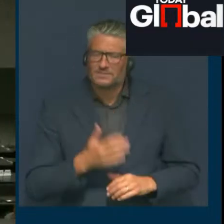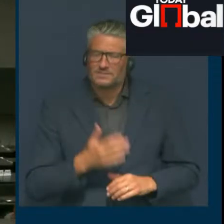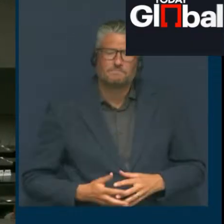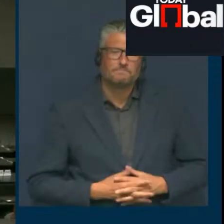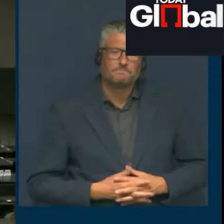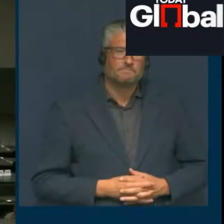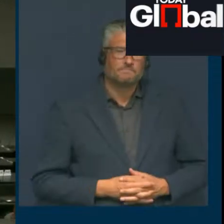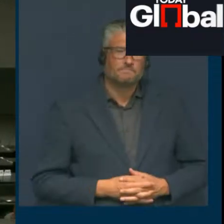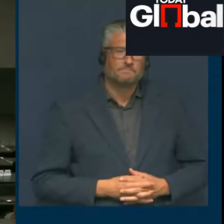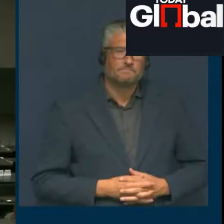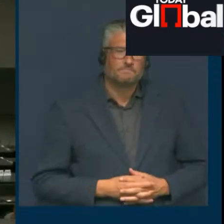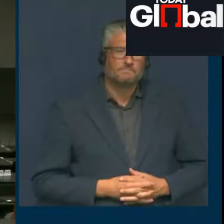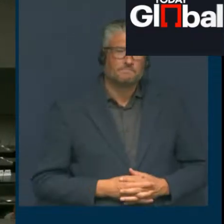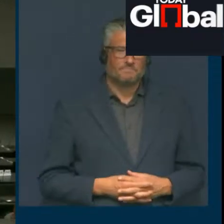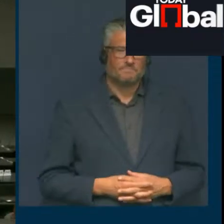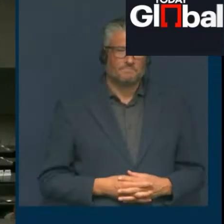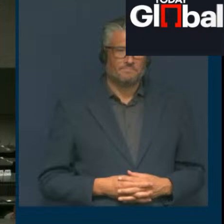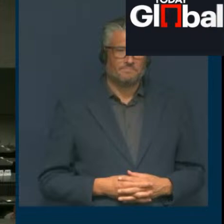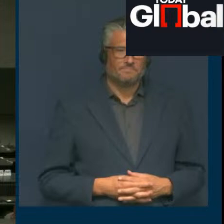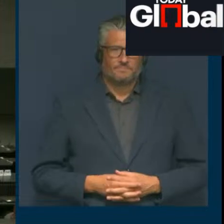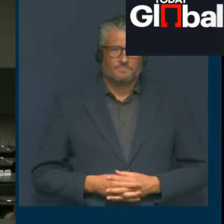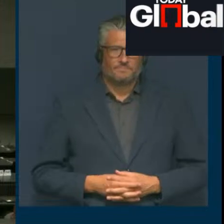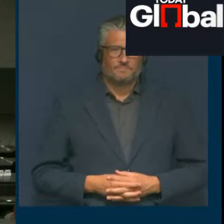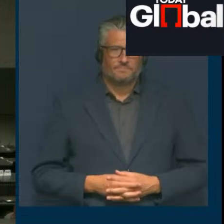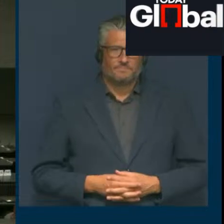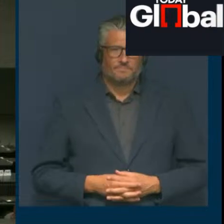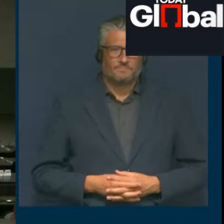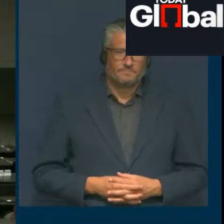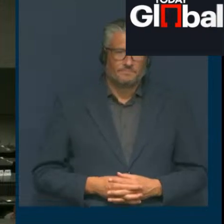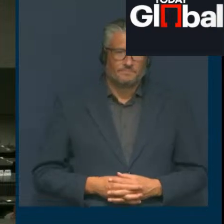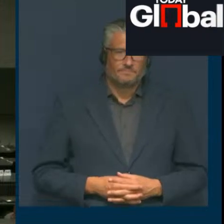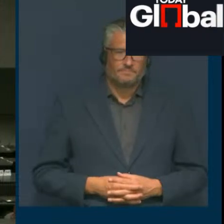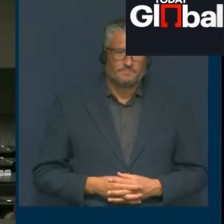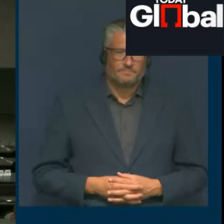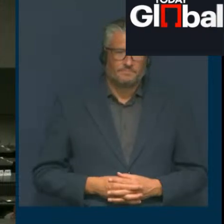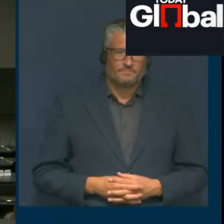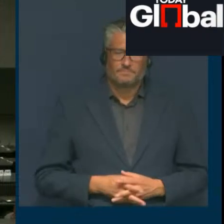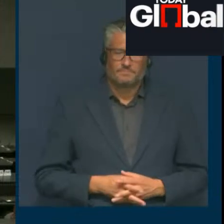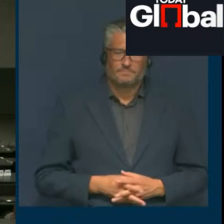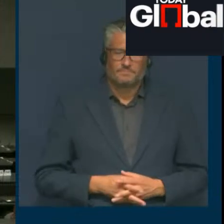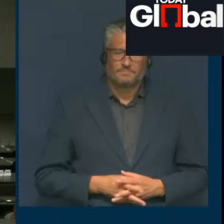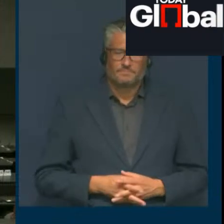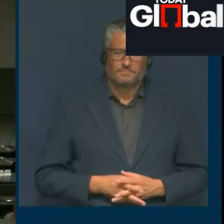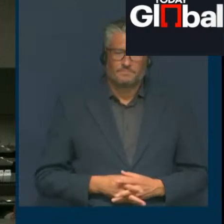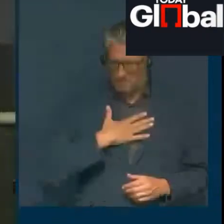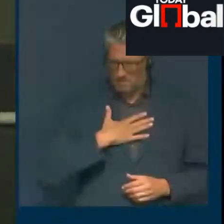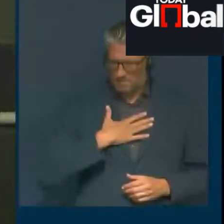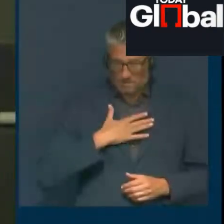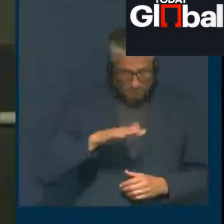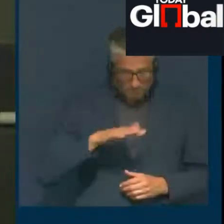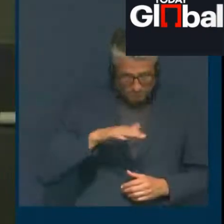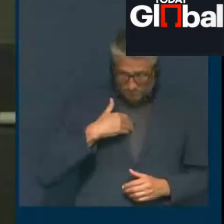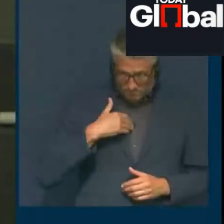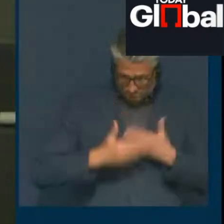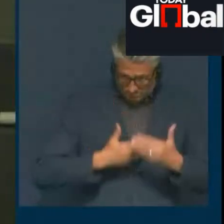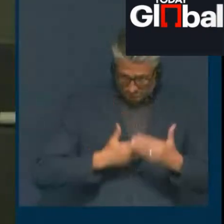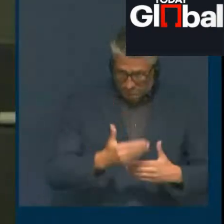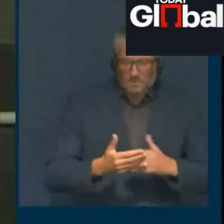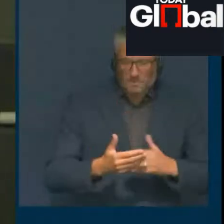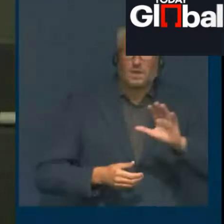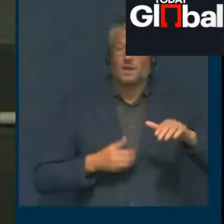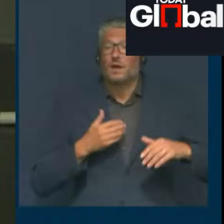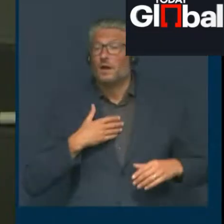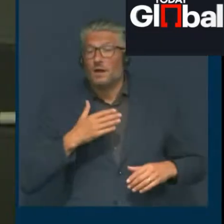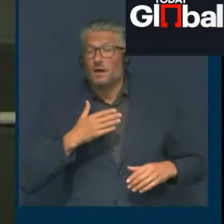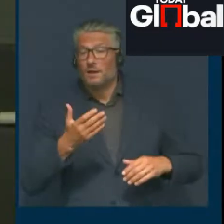كملي إجابتك ولكن عشان You can continue, but please raise